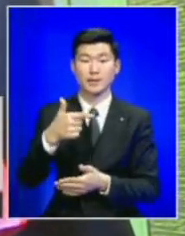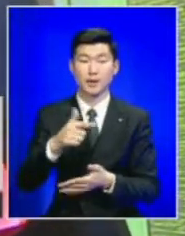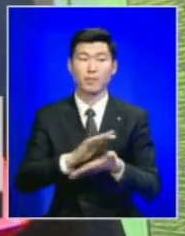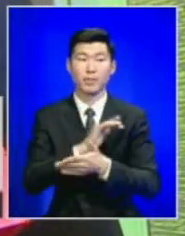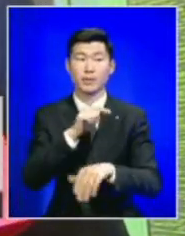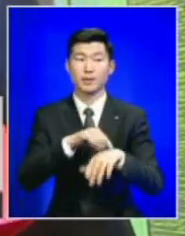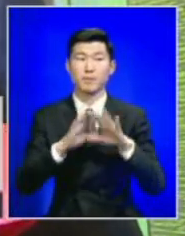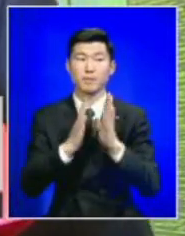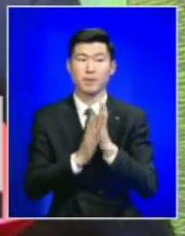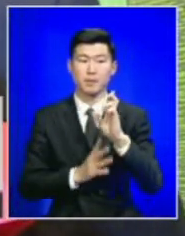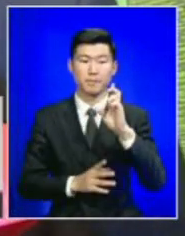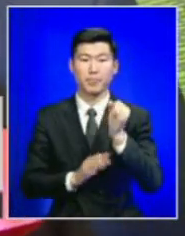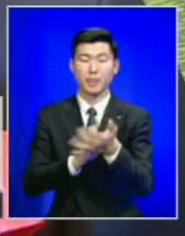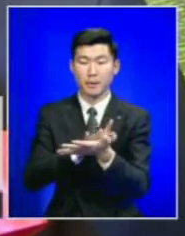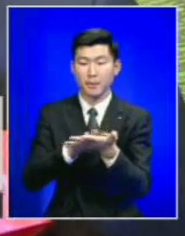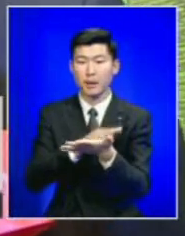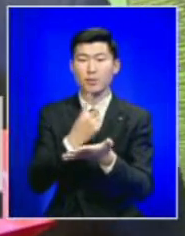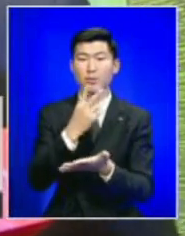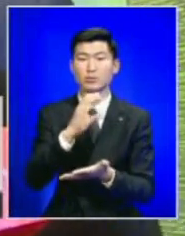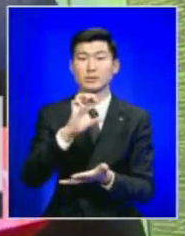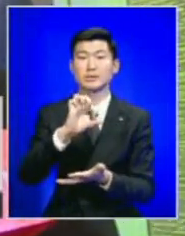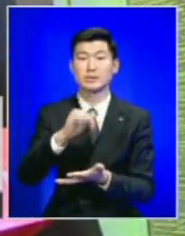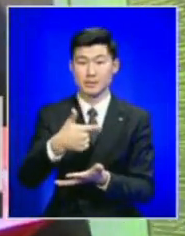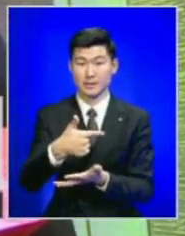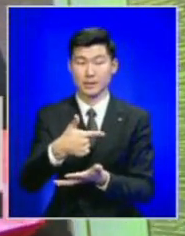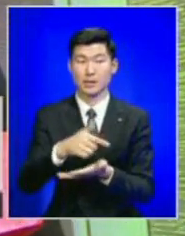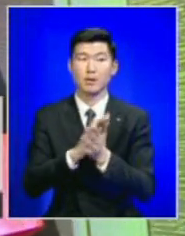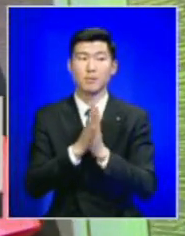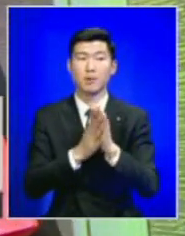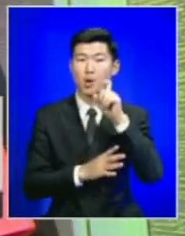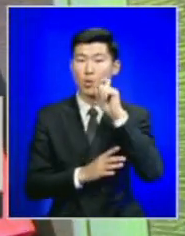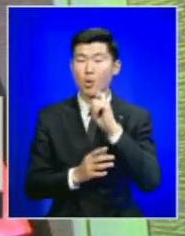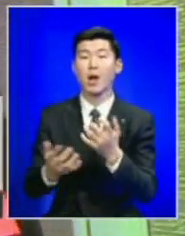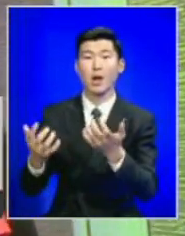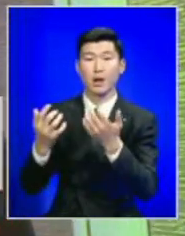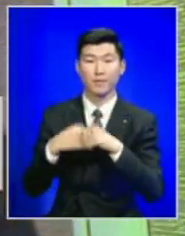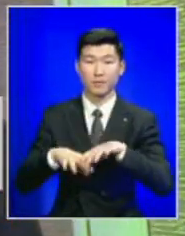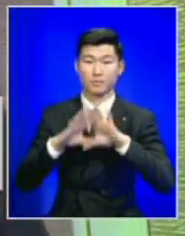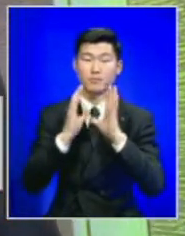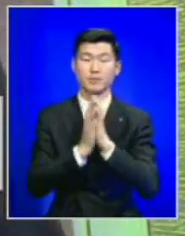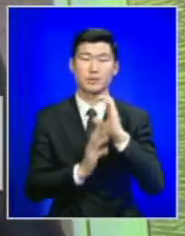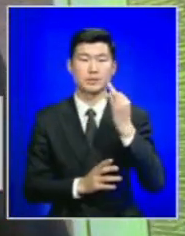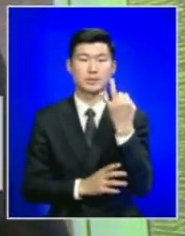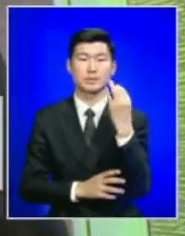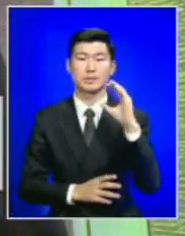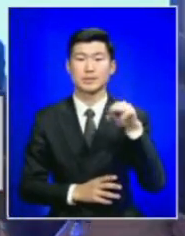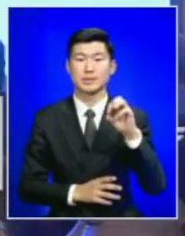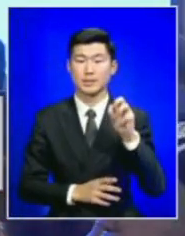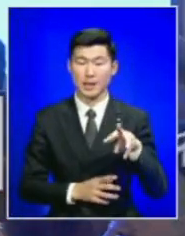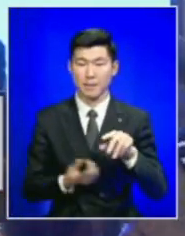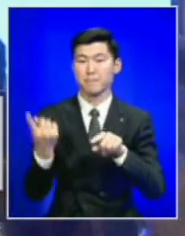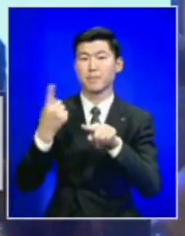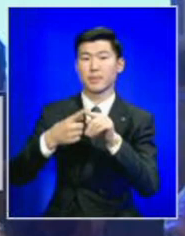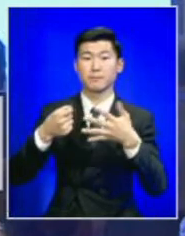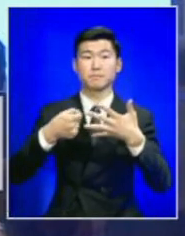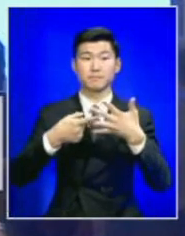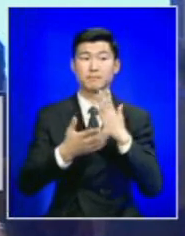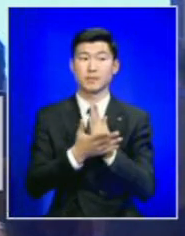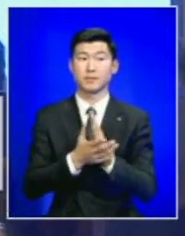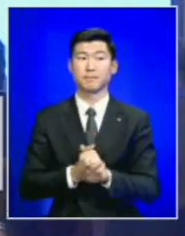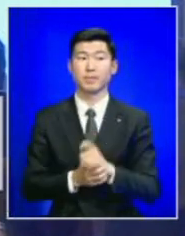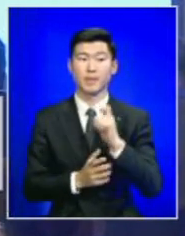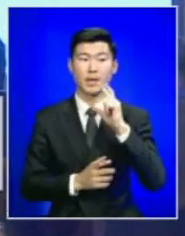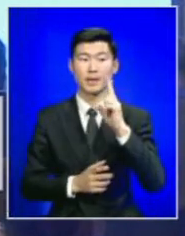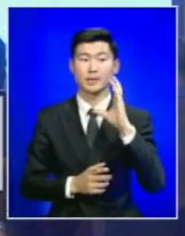хурдан цэгүүдээр одоо барьэл үсгийн одоо хүсэлтүүдийг авах системийг бол нэмж суулгаж байна.